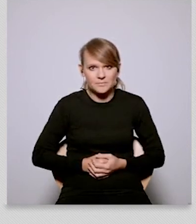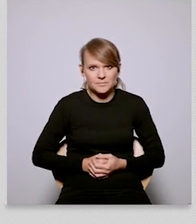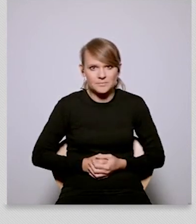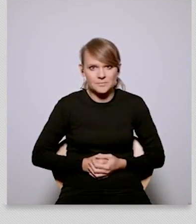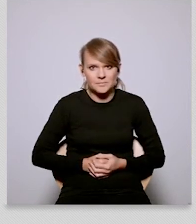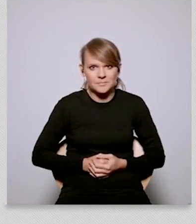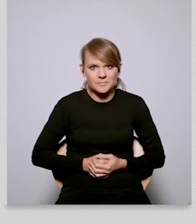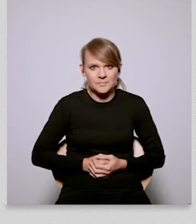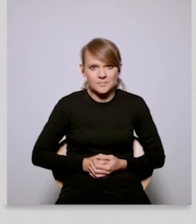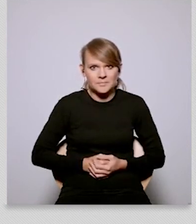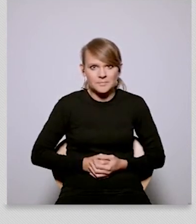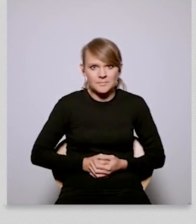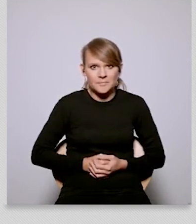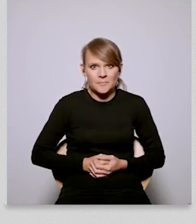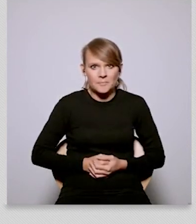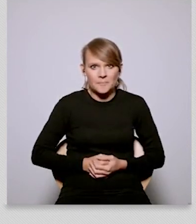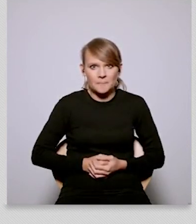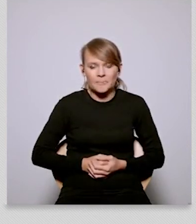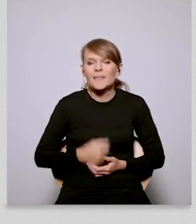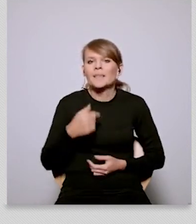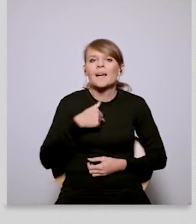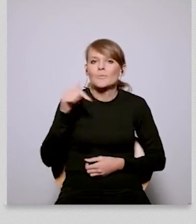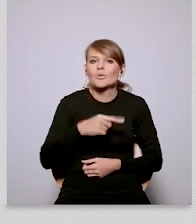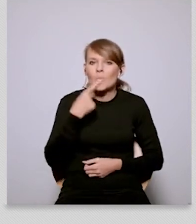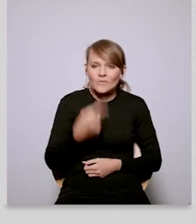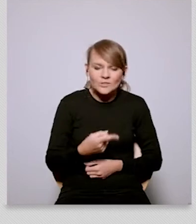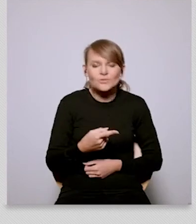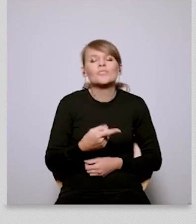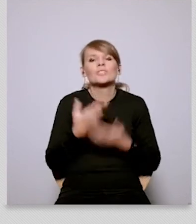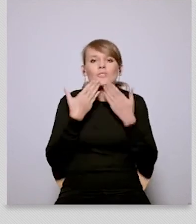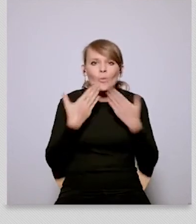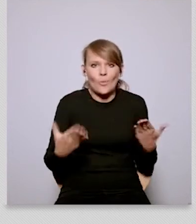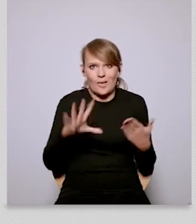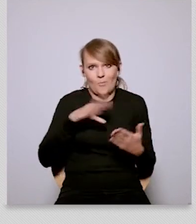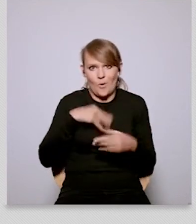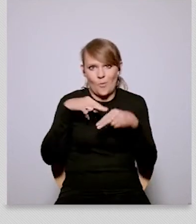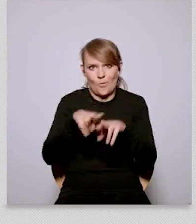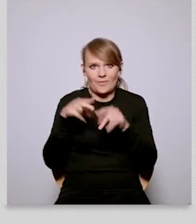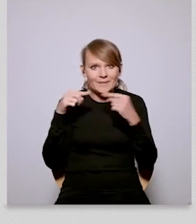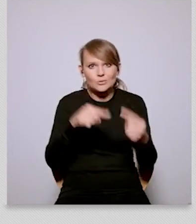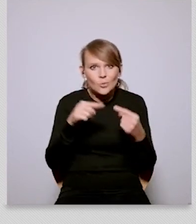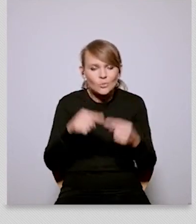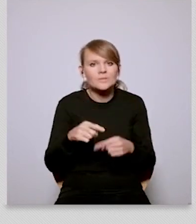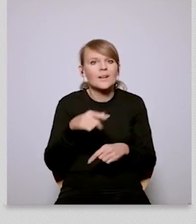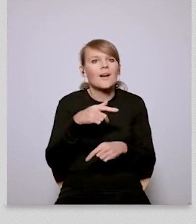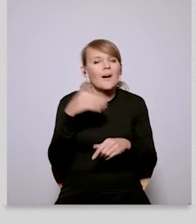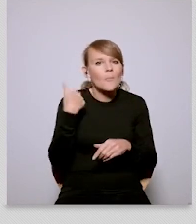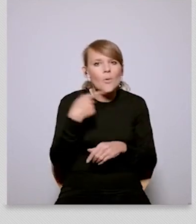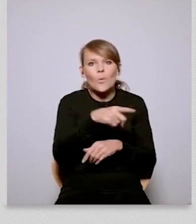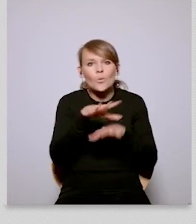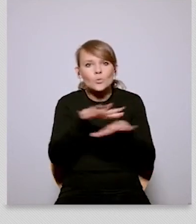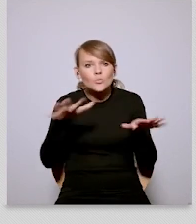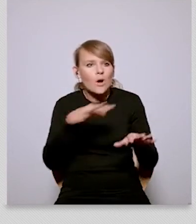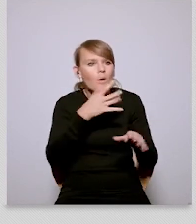Muszę powiedzieć też że bardzo jestem wdzięczna że mogę uczestniczyć w tej dyskusji bo usłyszałam wiele inspirujących rzeczy do których może jeszcze nawiążę ale